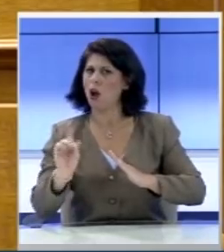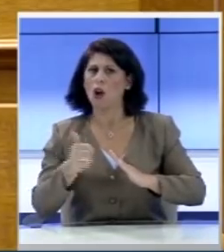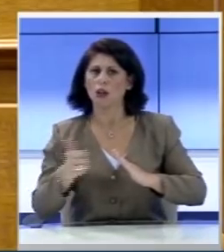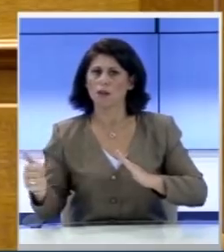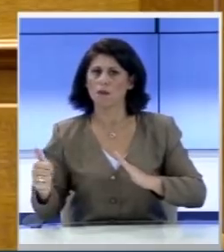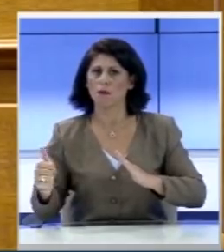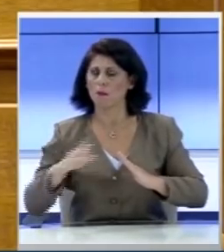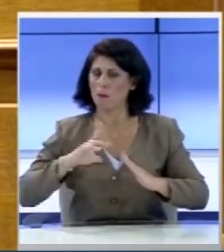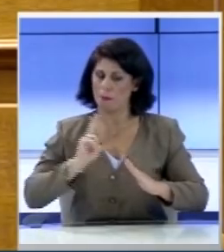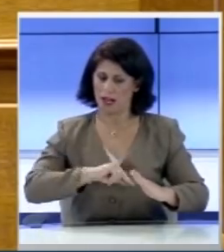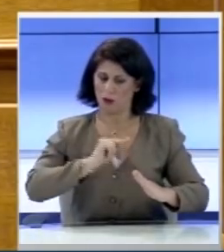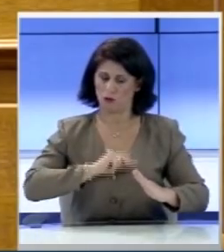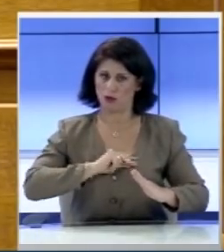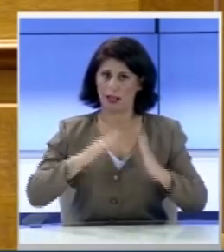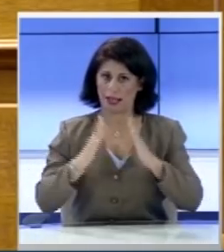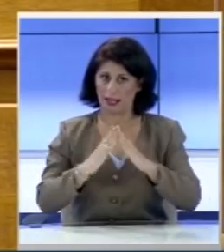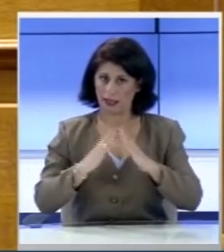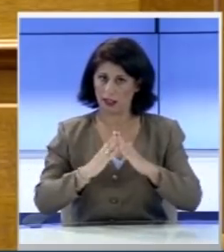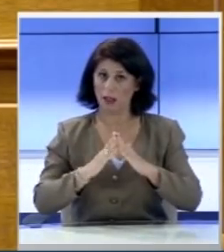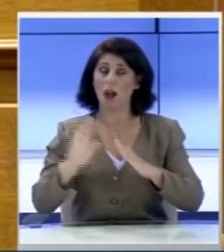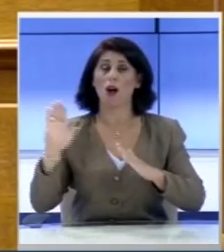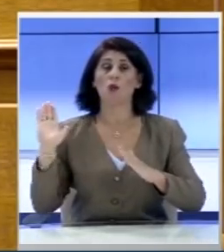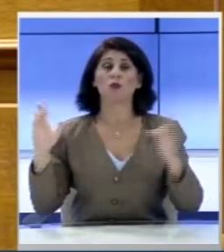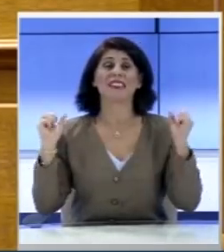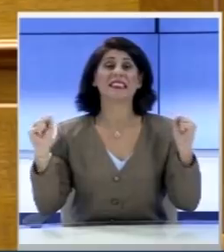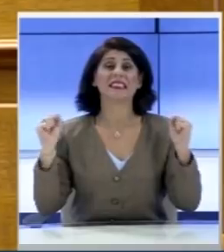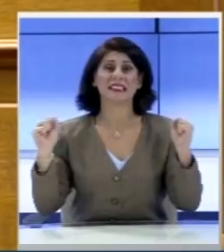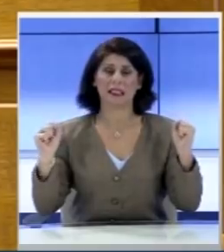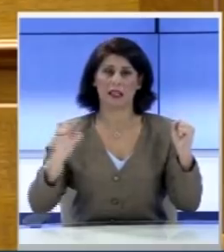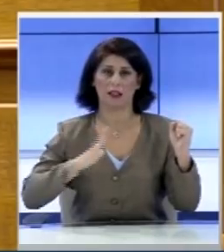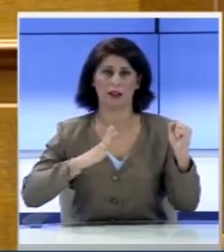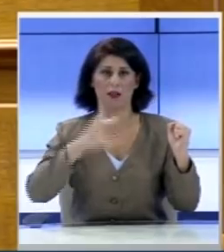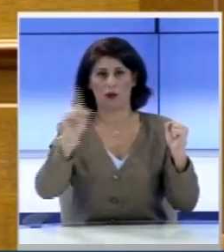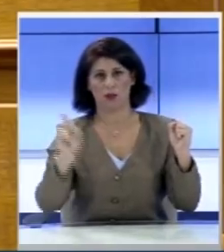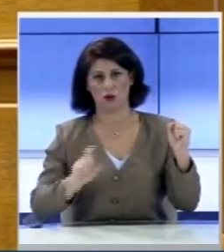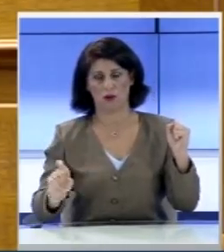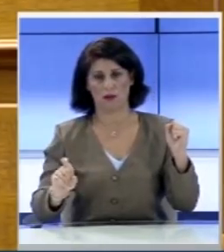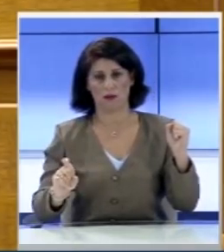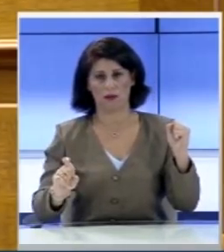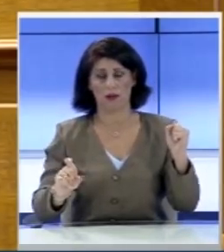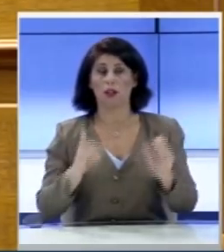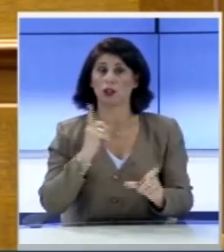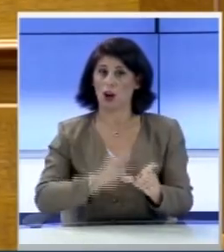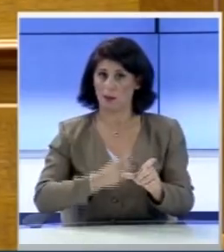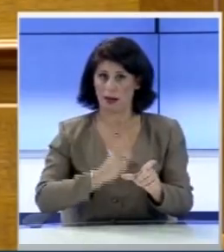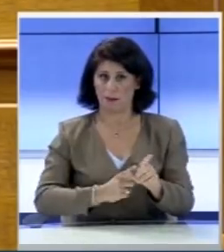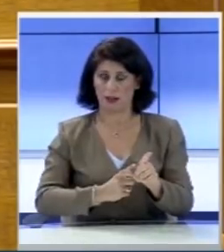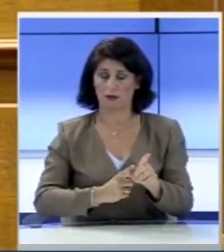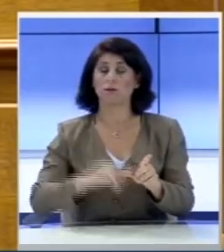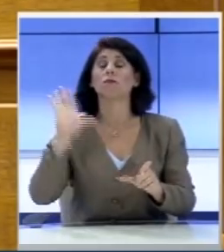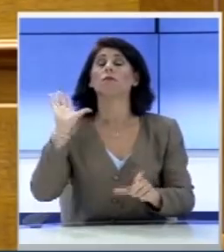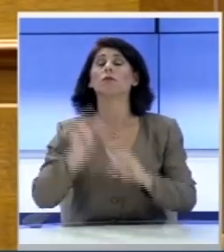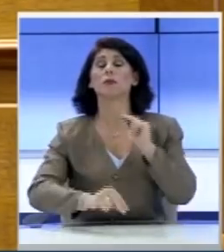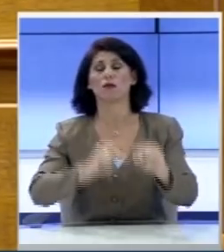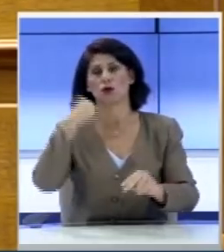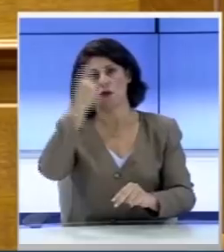λαϊκή περιουσία και κατοικία, αλλά ούτε καν την υγεία και την ανθρώπινη ζωή. Το ΚΚΕ καταψηφίζει